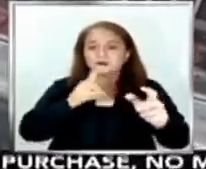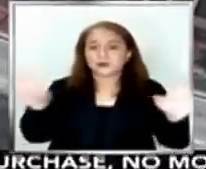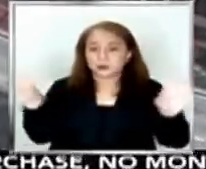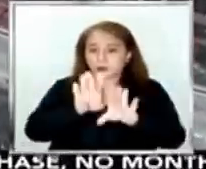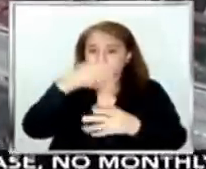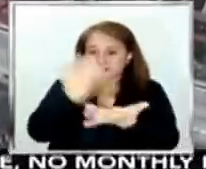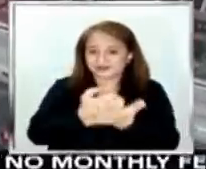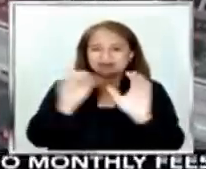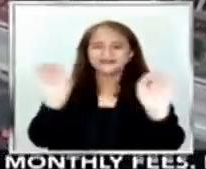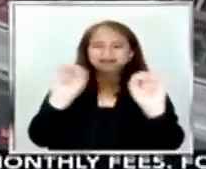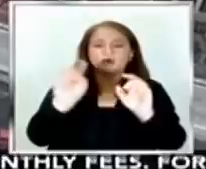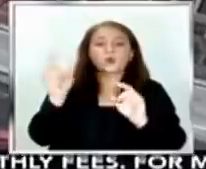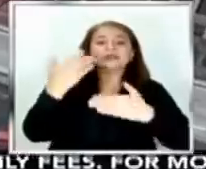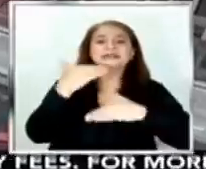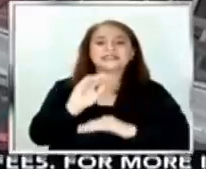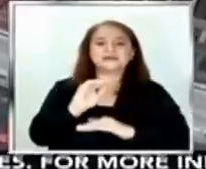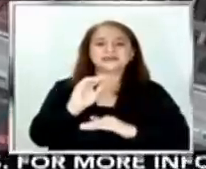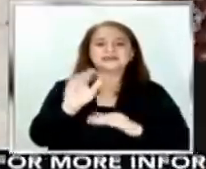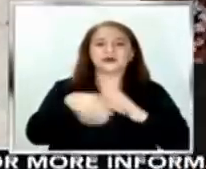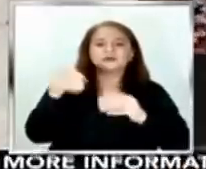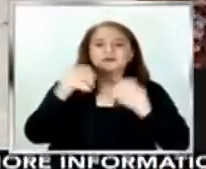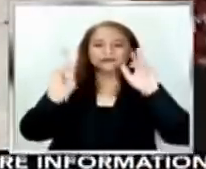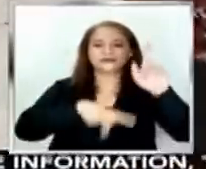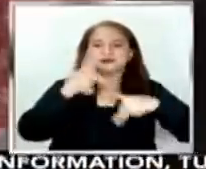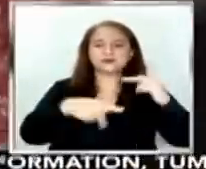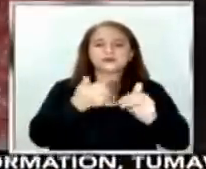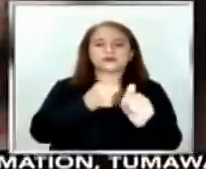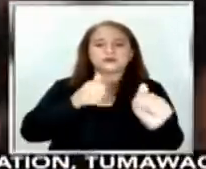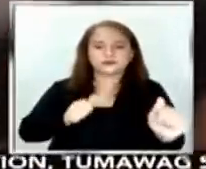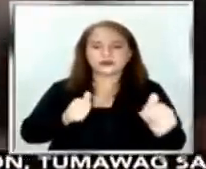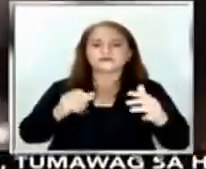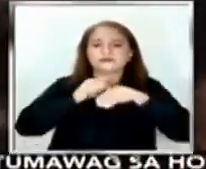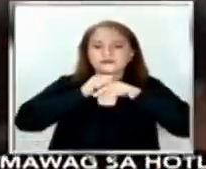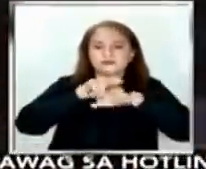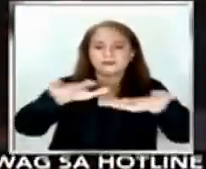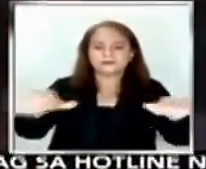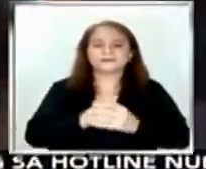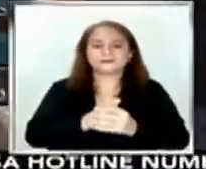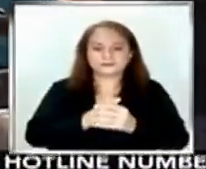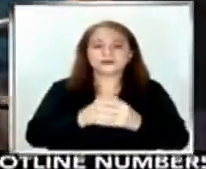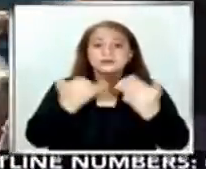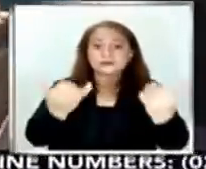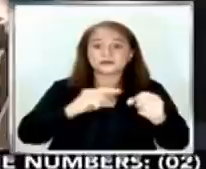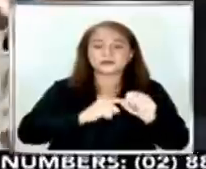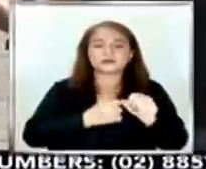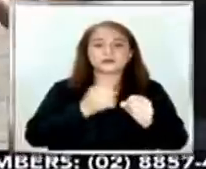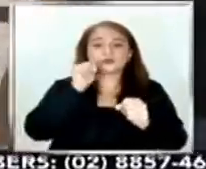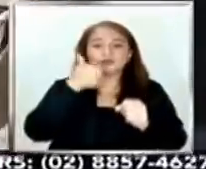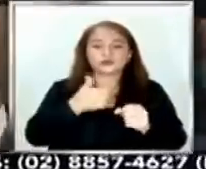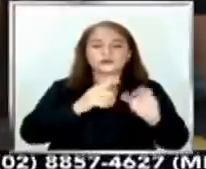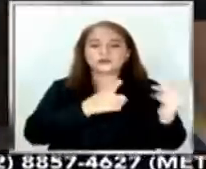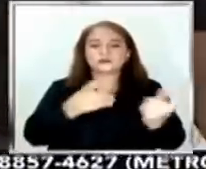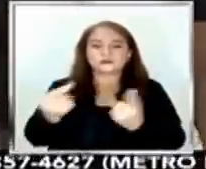pero kailangan limitahan ang paggalaw ng publiko para maiwasan ang hawaan. Ivan, simula bukas ay magpapatupad na rin ng checkpoint